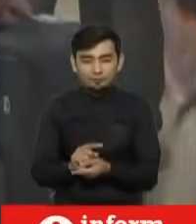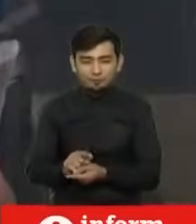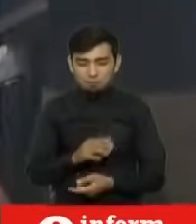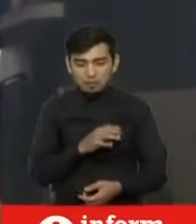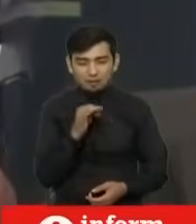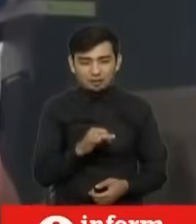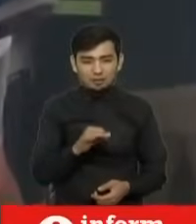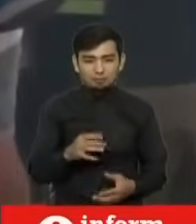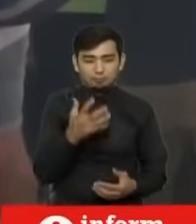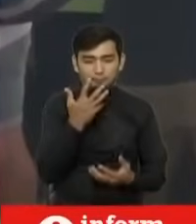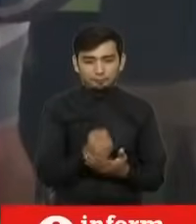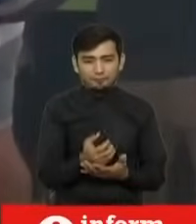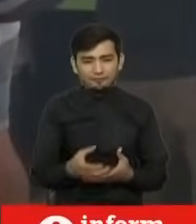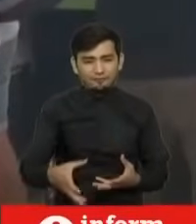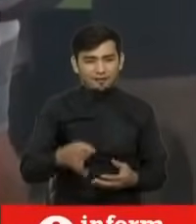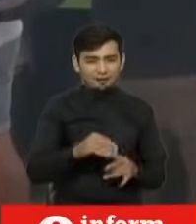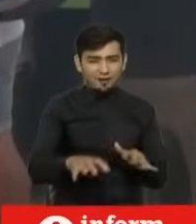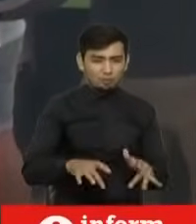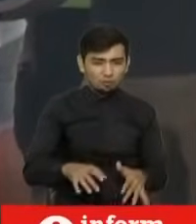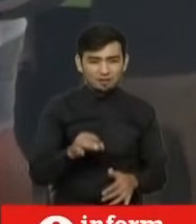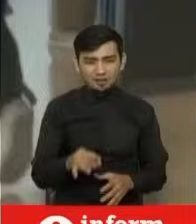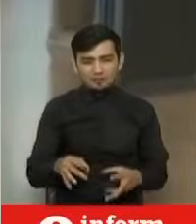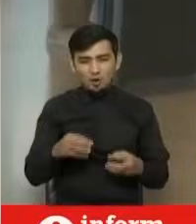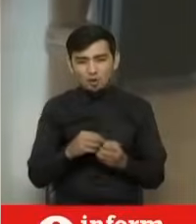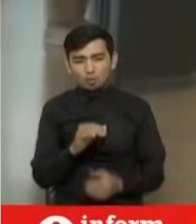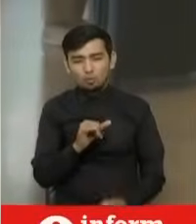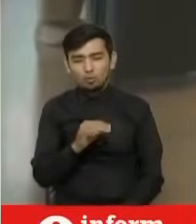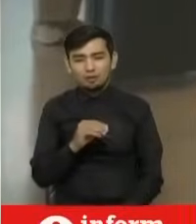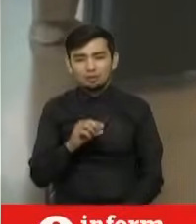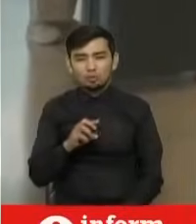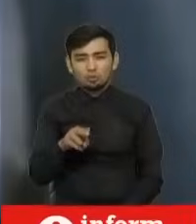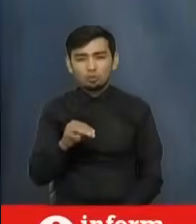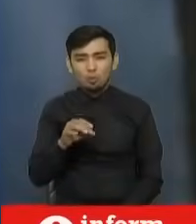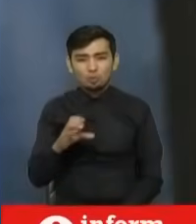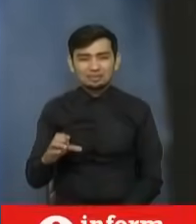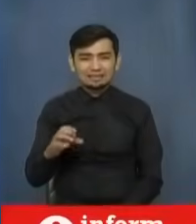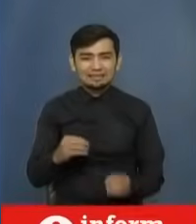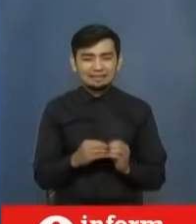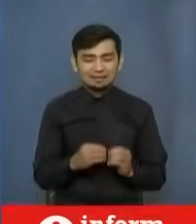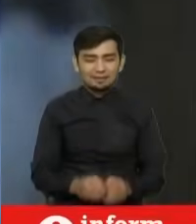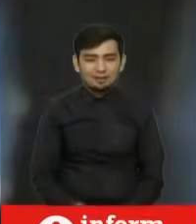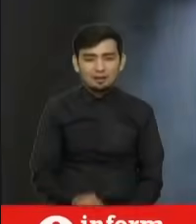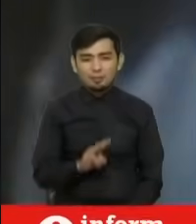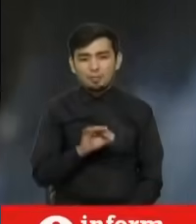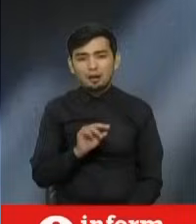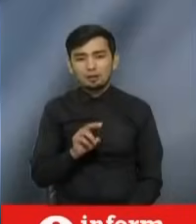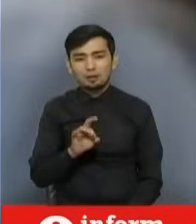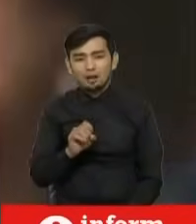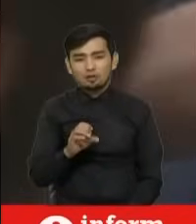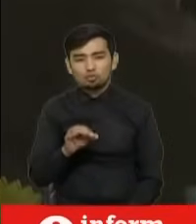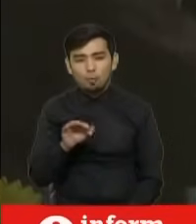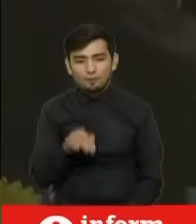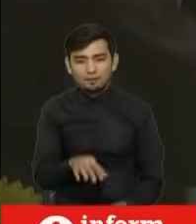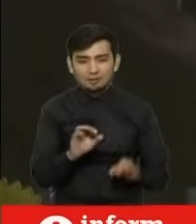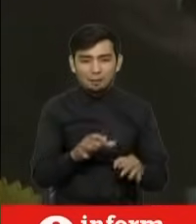к внезапному отключению всех компьютеров оснащённых Windows 10 в Microsoft уверяет что выяснили